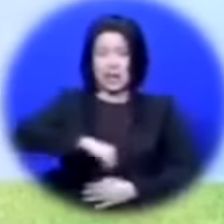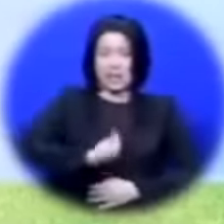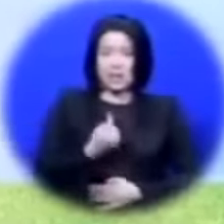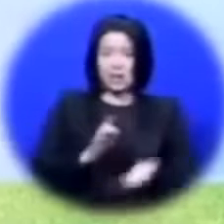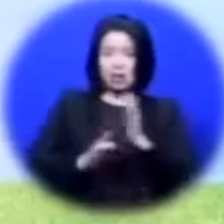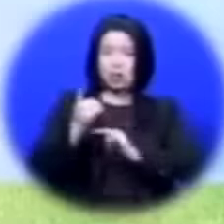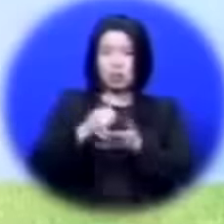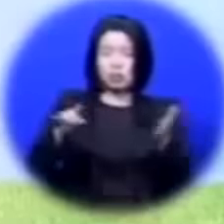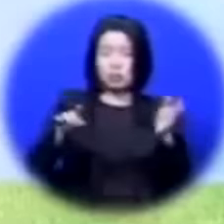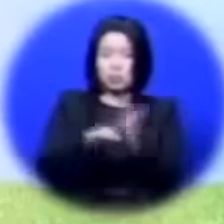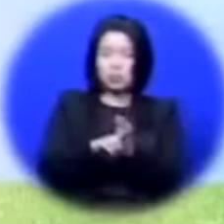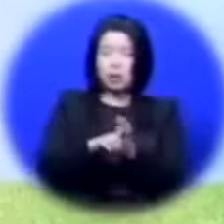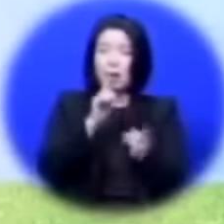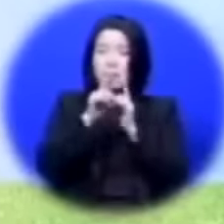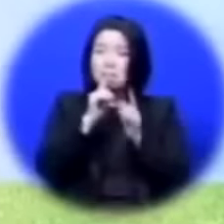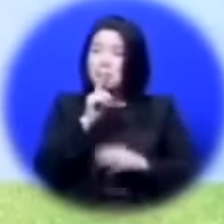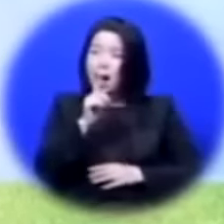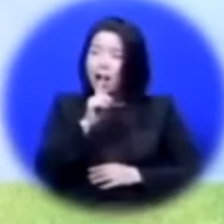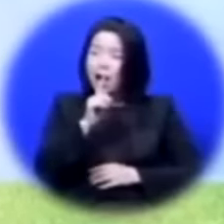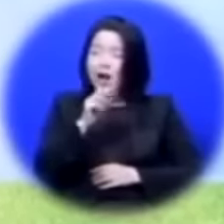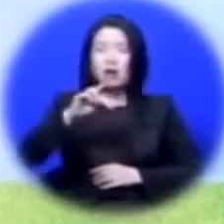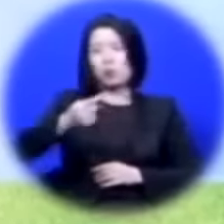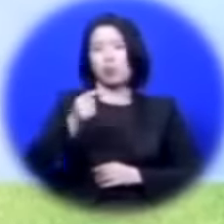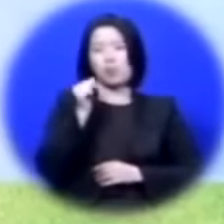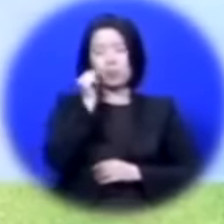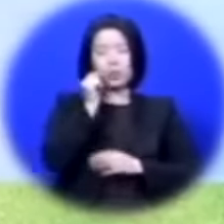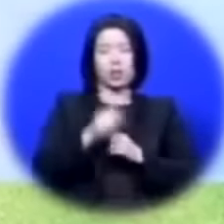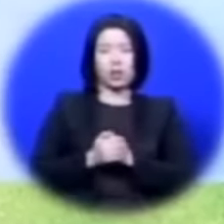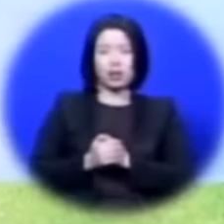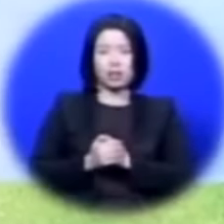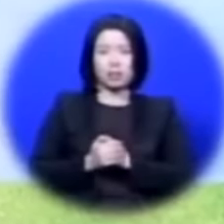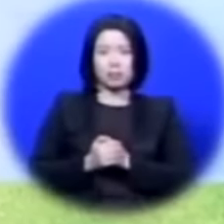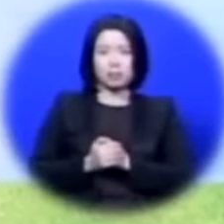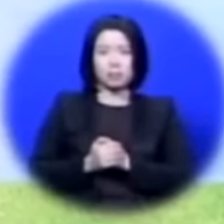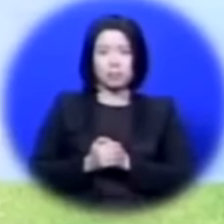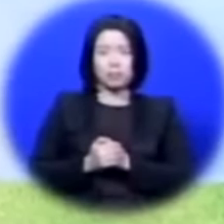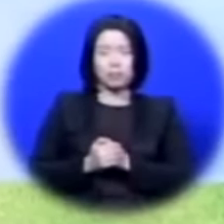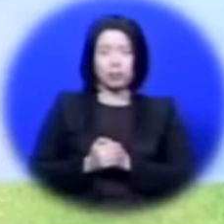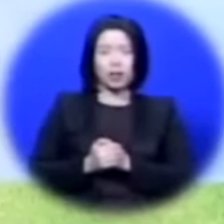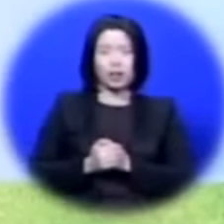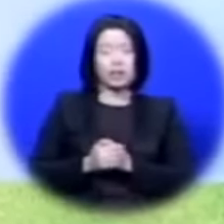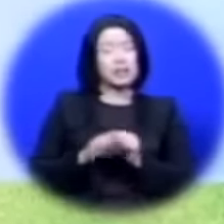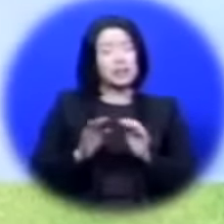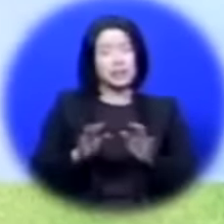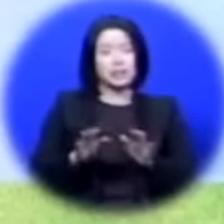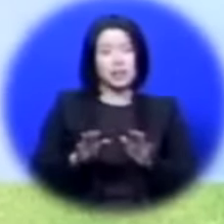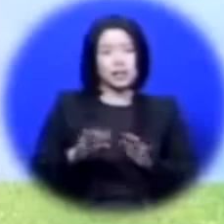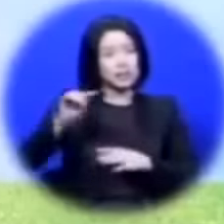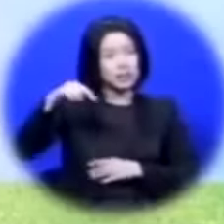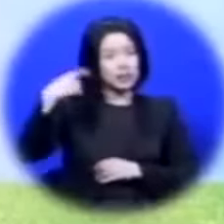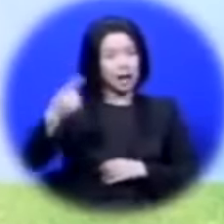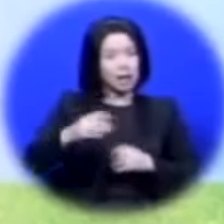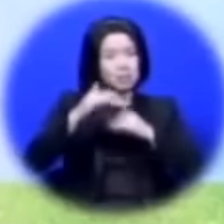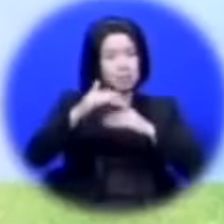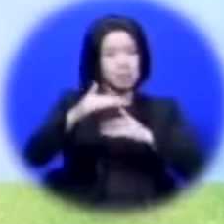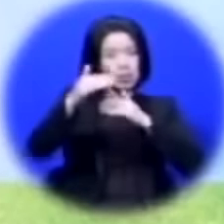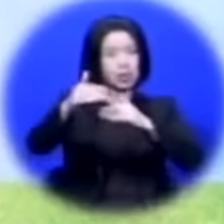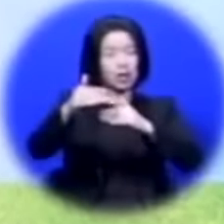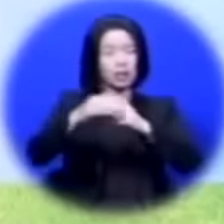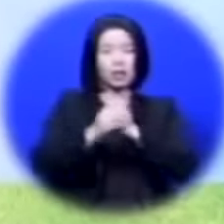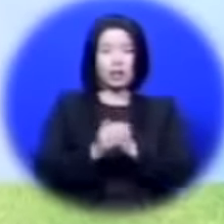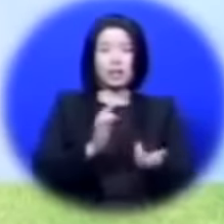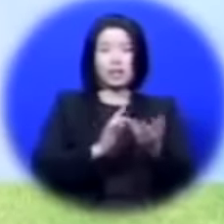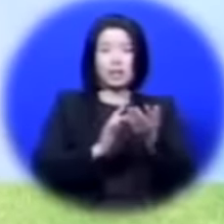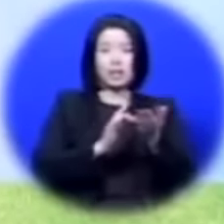예수 믿는다는 이야기조차 못 해요 자 다음 단계에